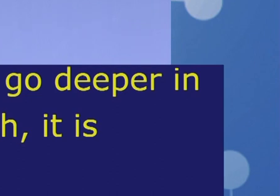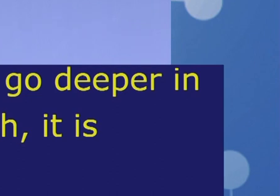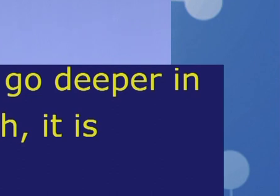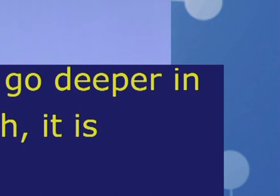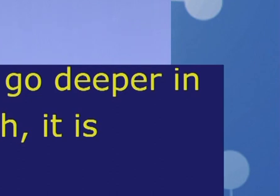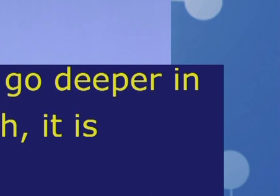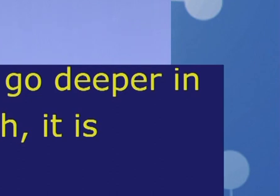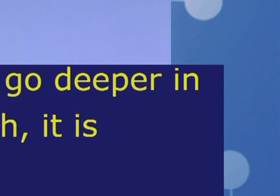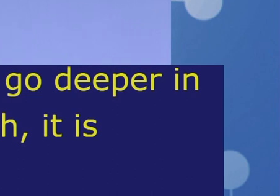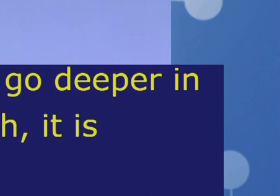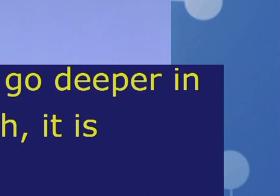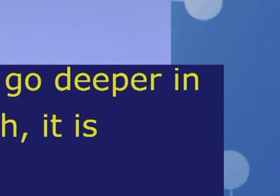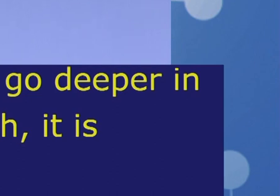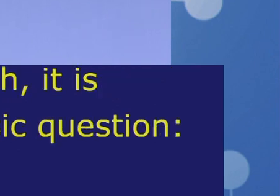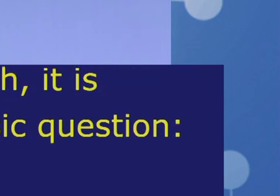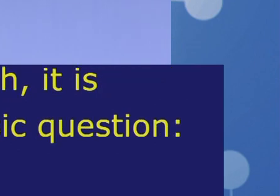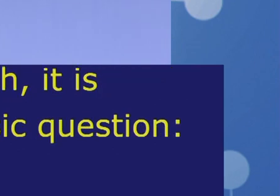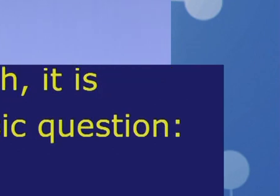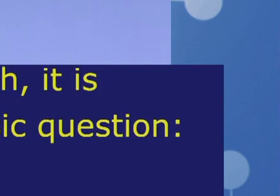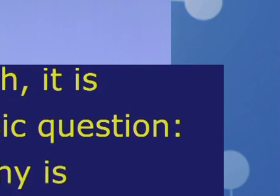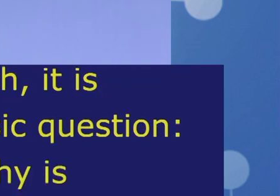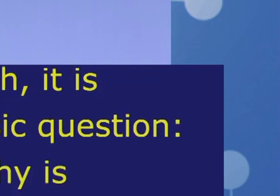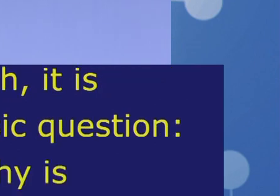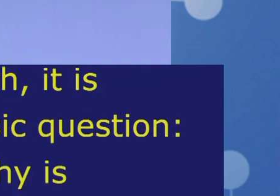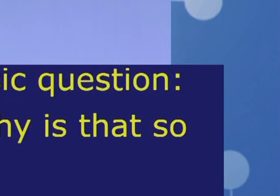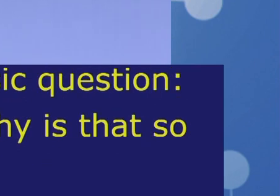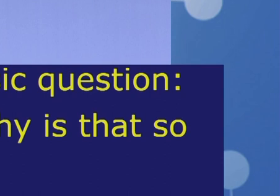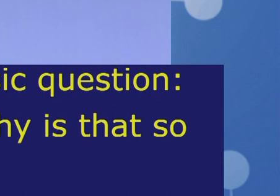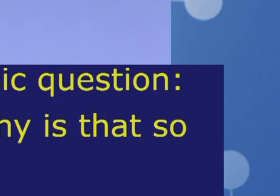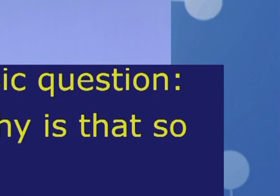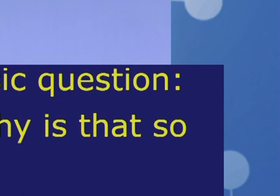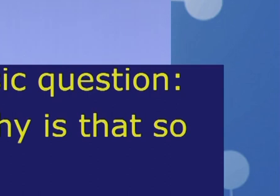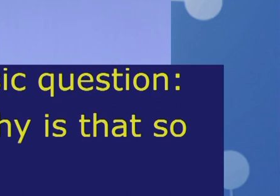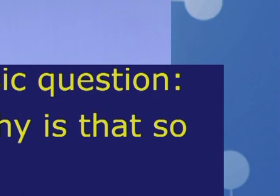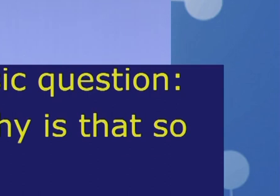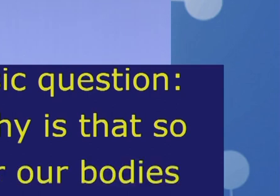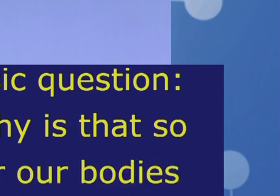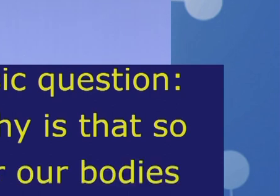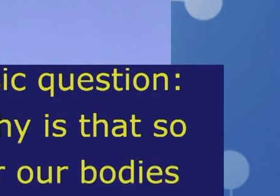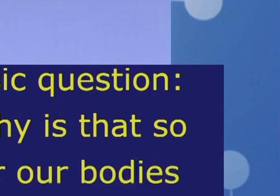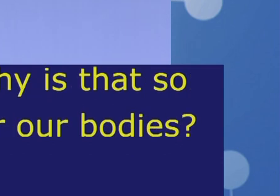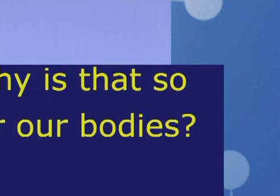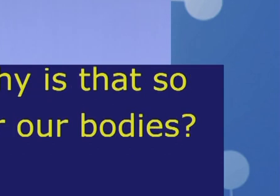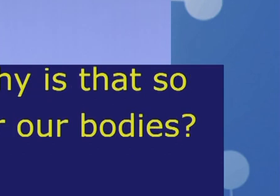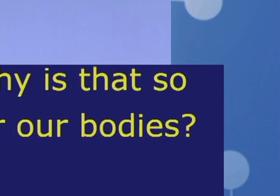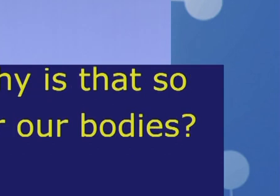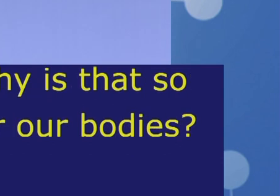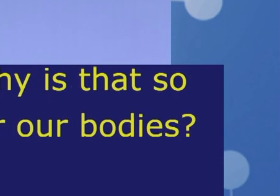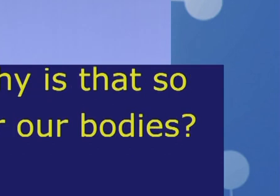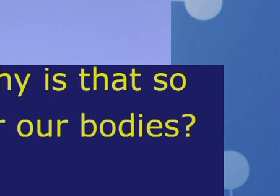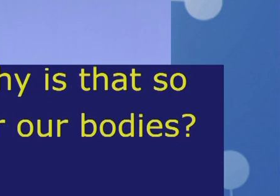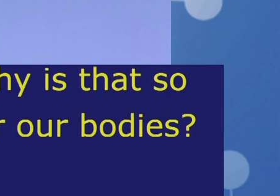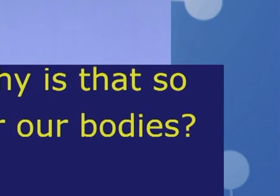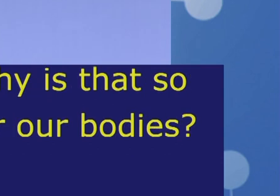cały czas jeszcze docierają do nas dźwięki. Ale zanim będziemy zastanawiać się głębiej nad związkiem pomiędzy muzyką i technologią, warto